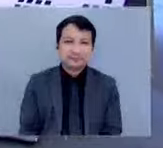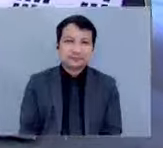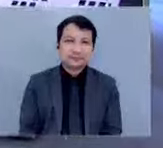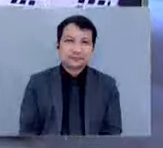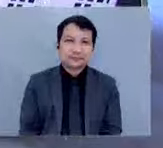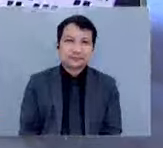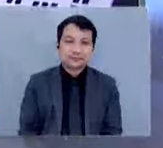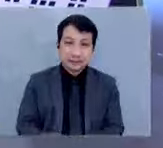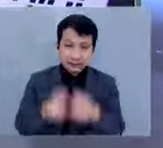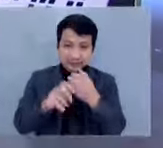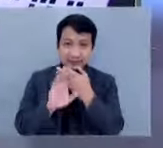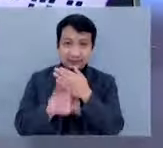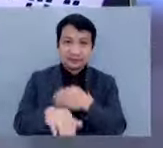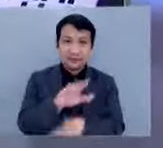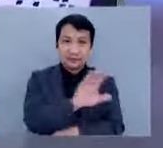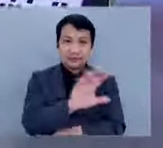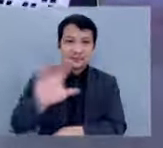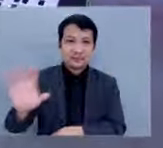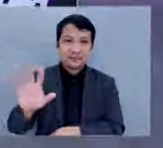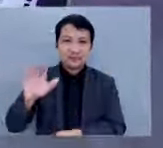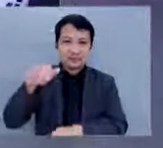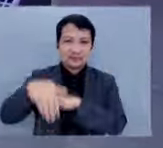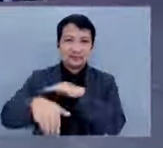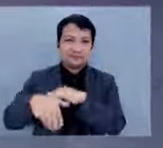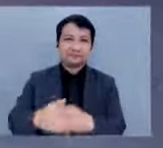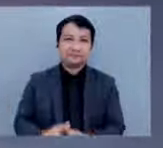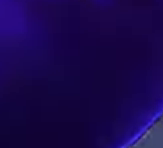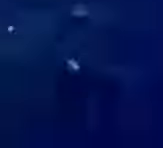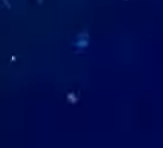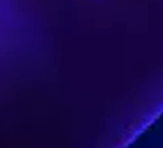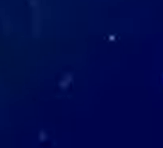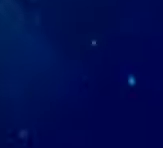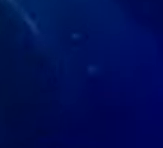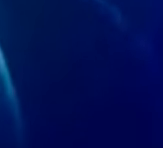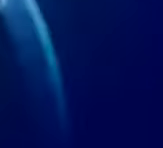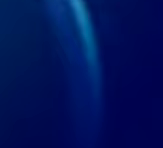Tutok lang mga kapatid dito sa Frontline Tonight.